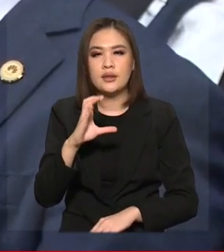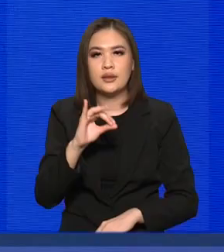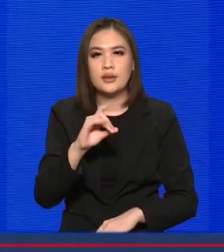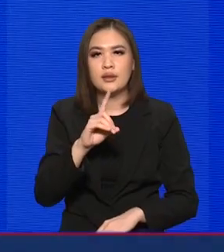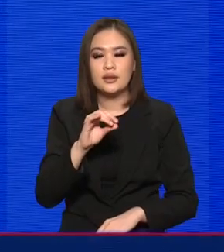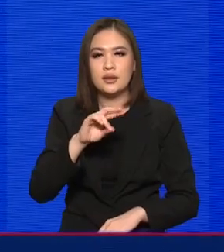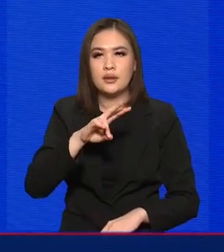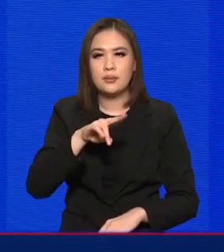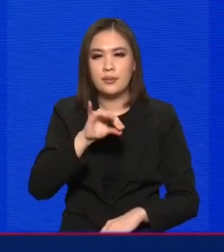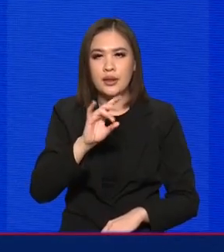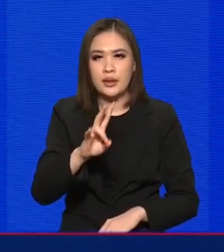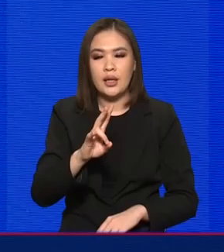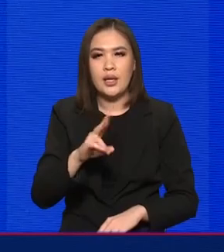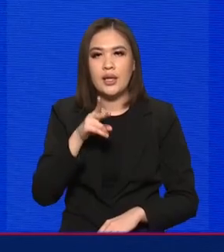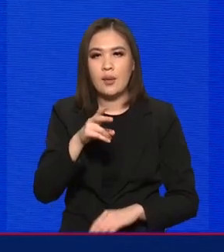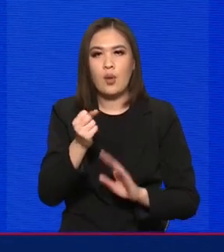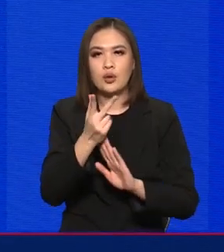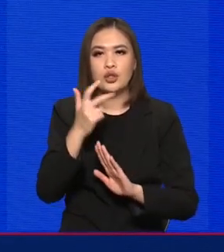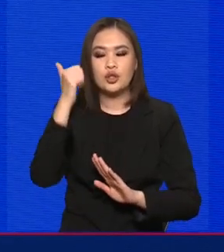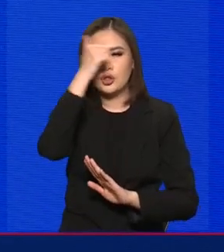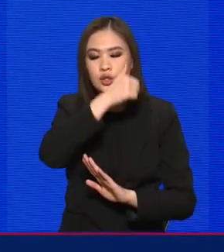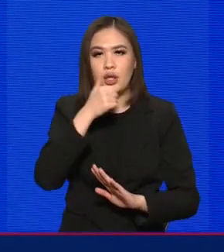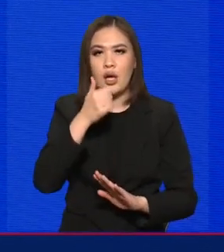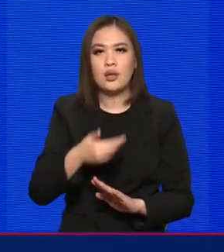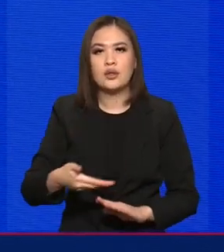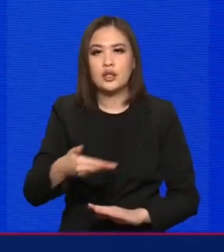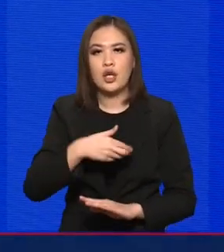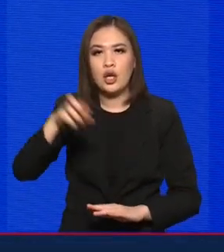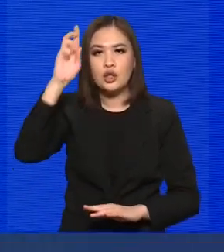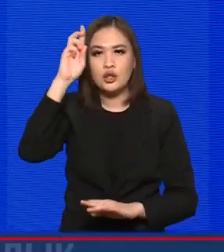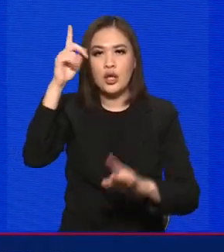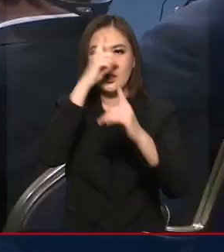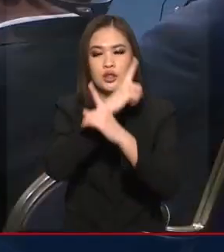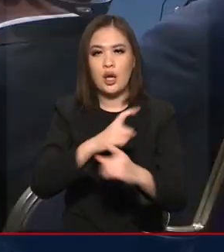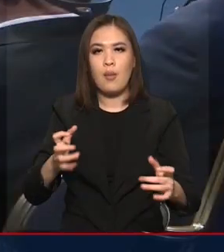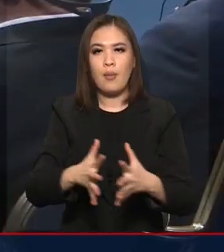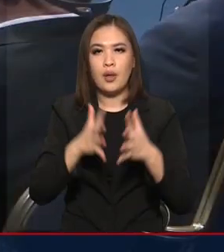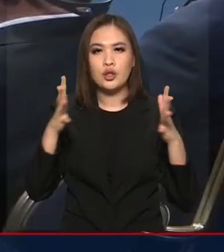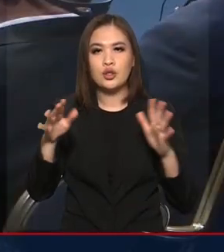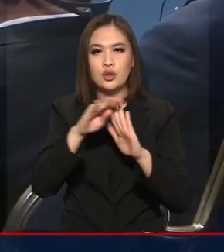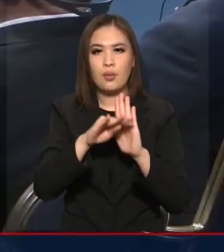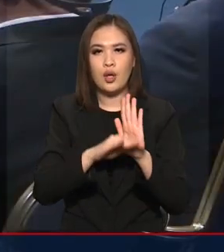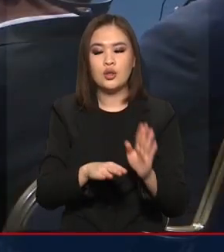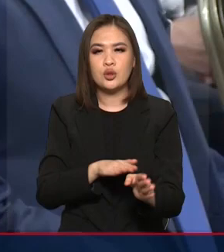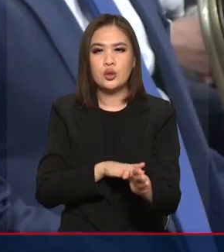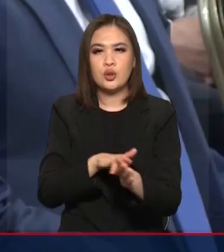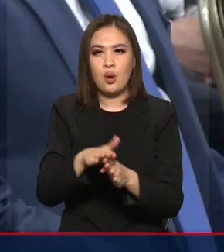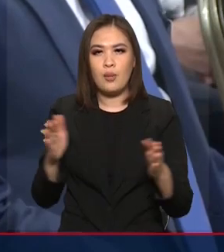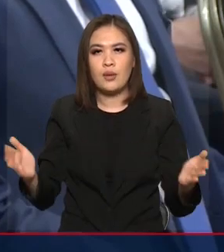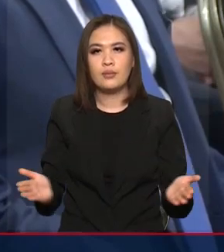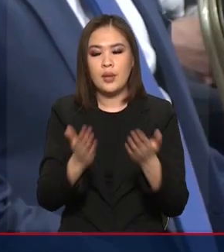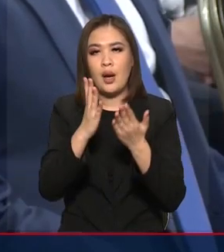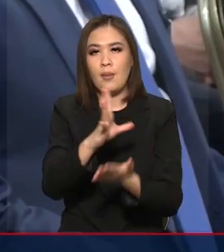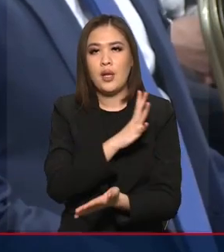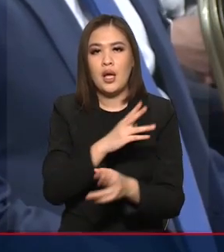төраға 2013 жылы біздің елімізде жариялаған ірі жобаны толығымен қолдайды.